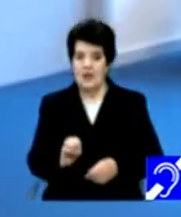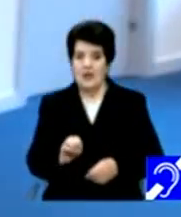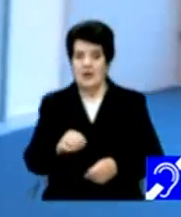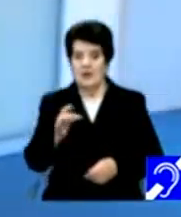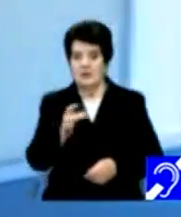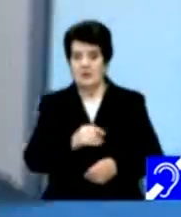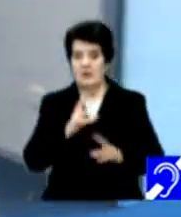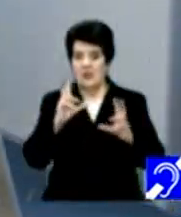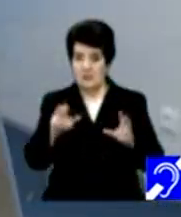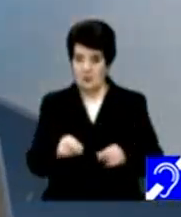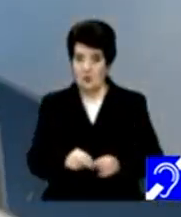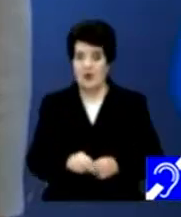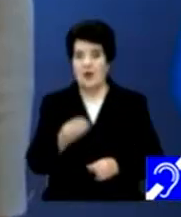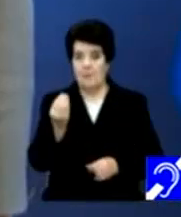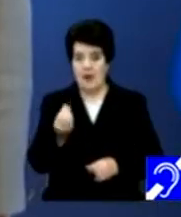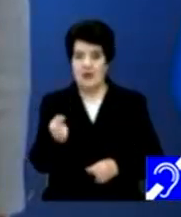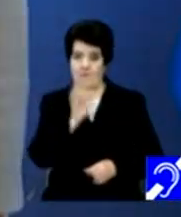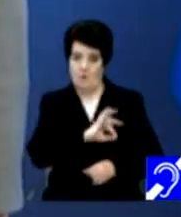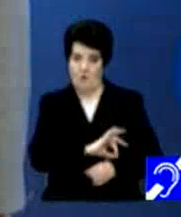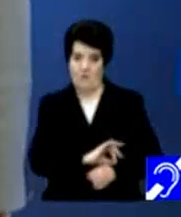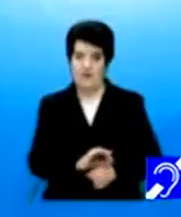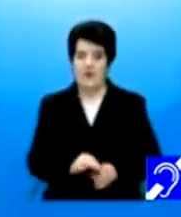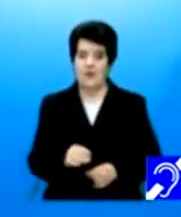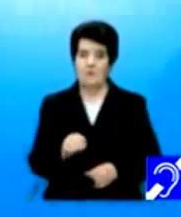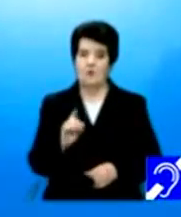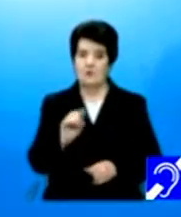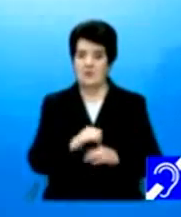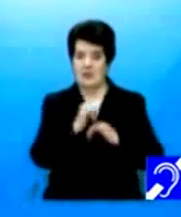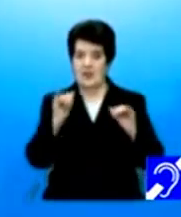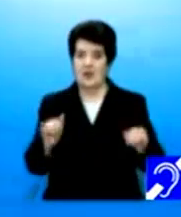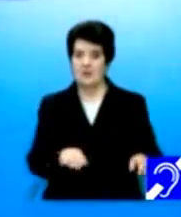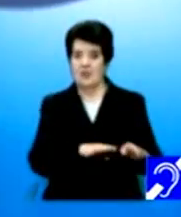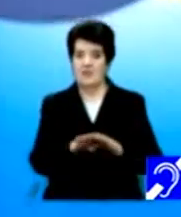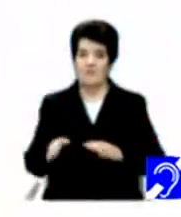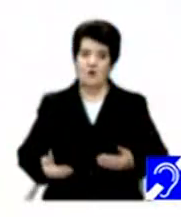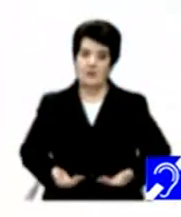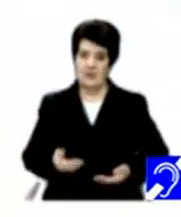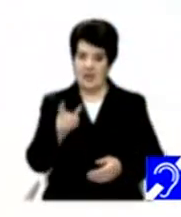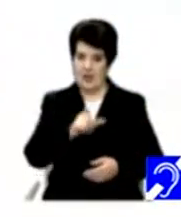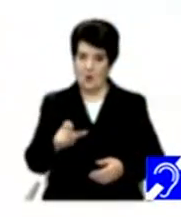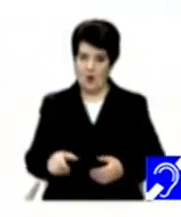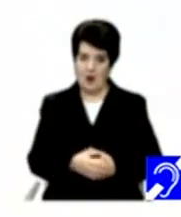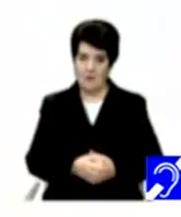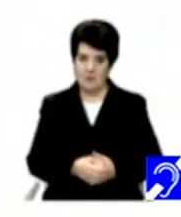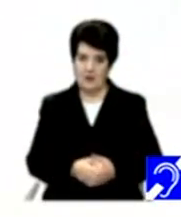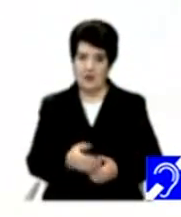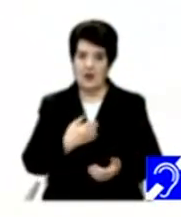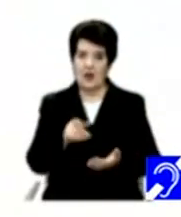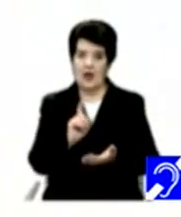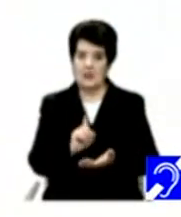a dat asigurări că banii vor fi folosiți exclusiv pentru creșterea nivelului de trai al oamenilor. Unul din